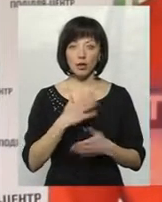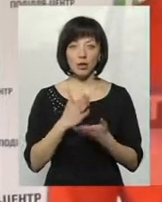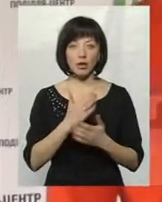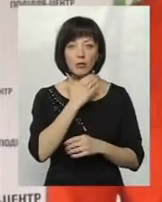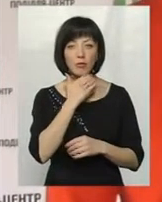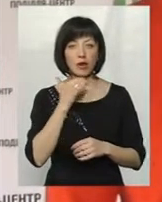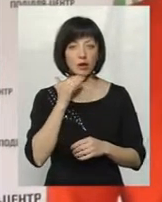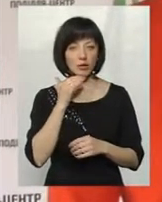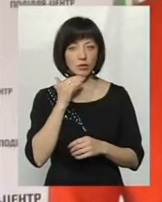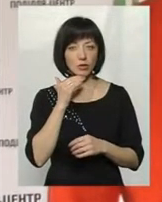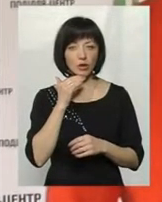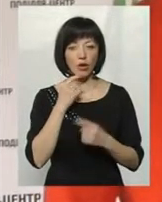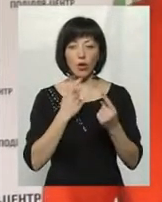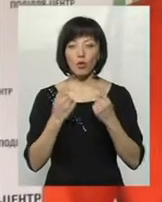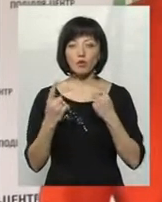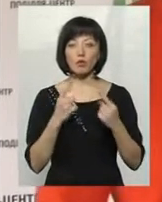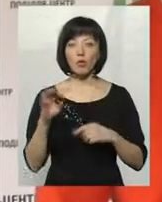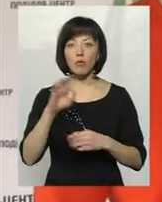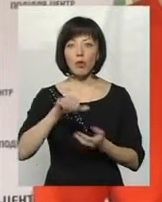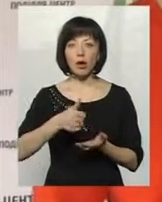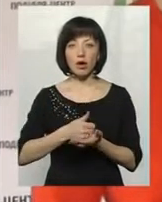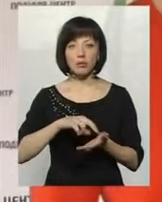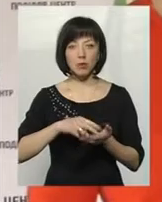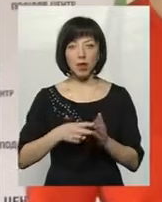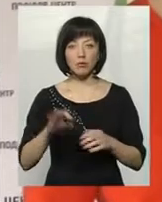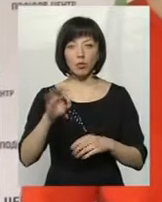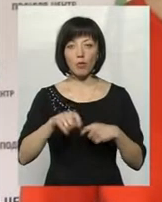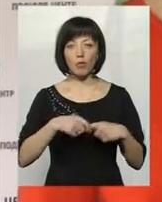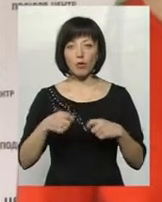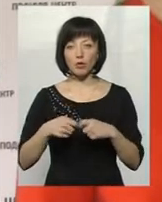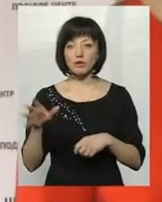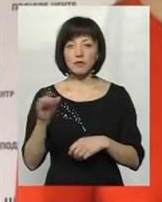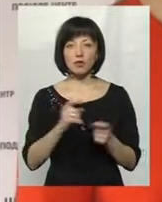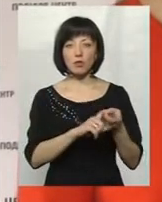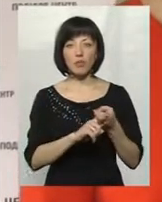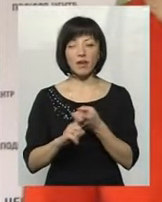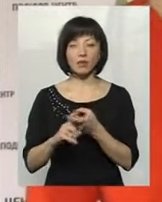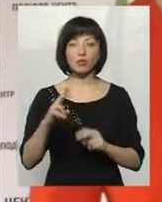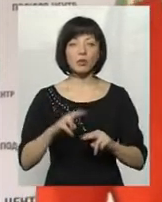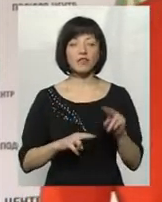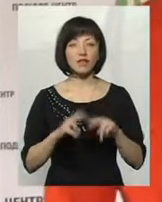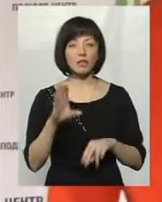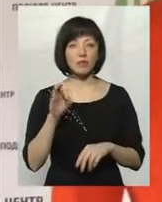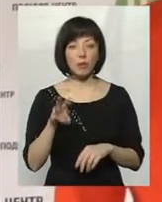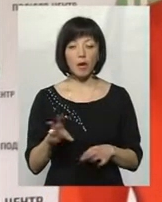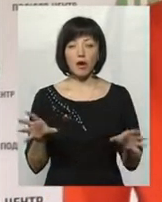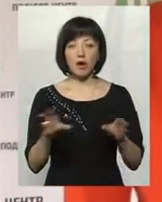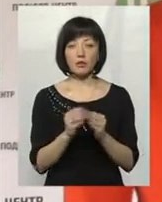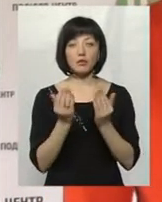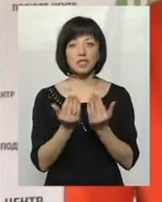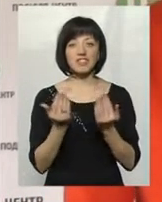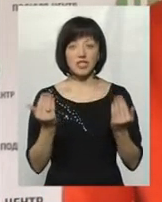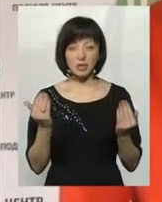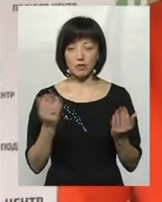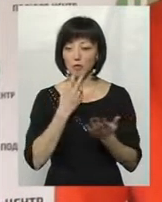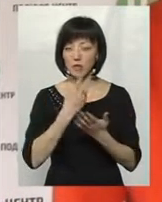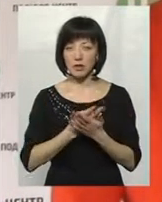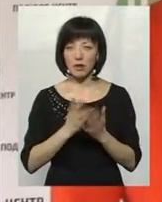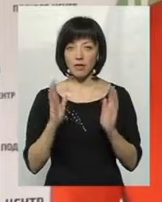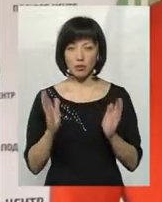багато розмов про сам генплан, про порушення і про все, що пов'язано з будівництвом. Паралельно з виставкою, на якій будуть